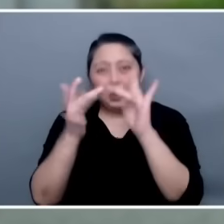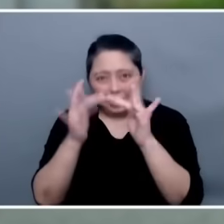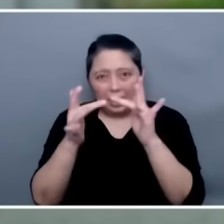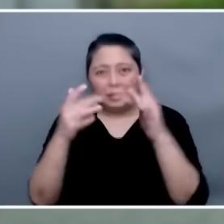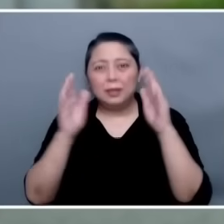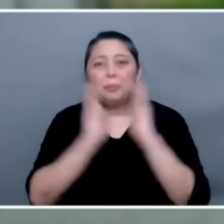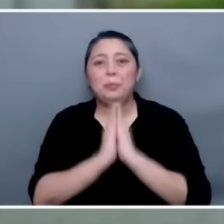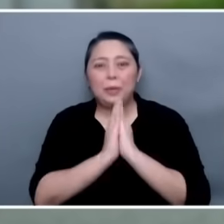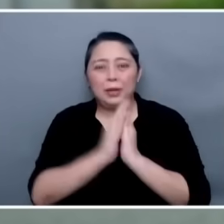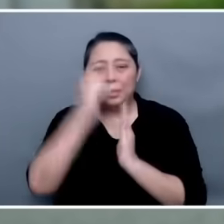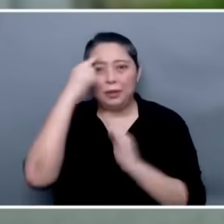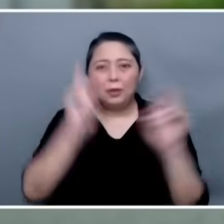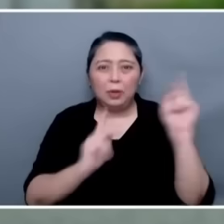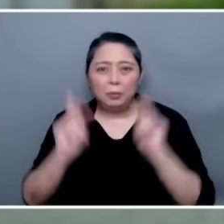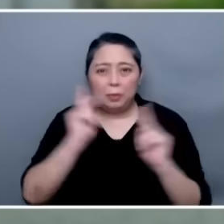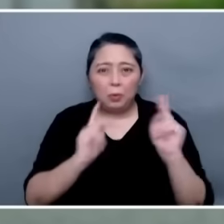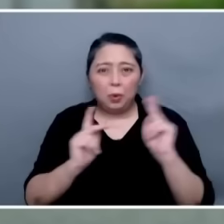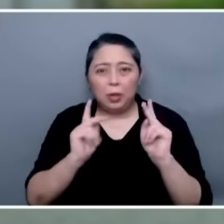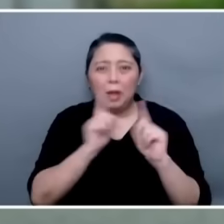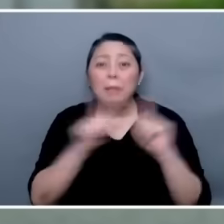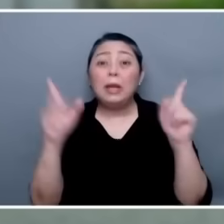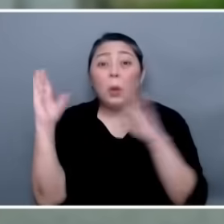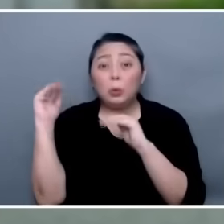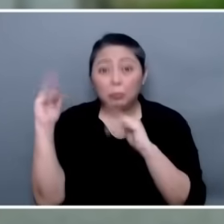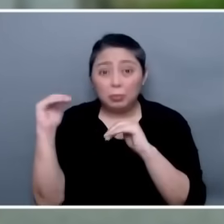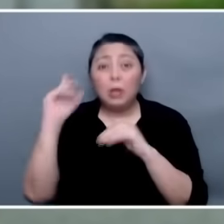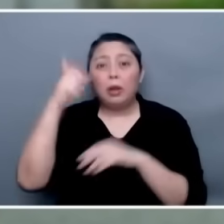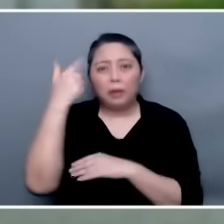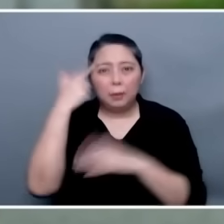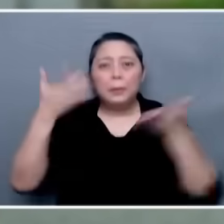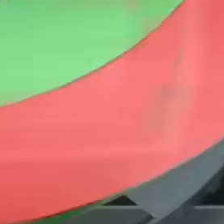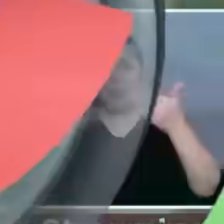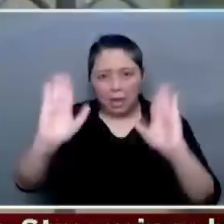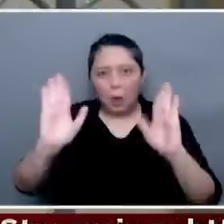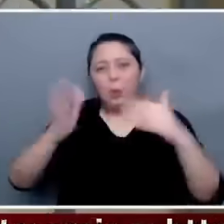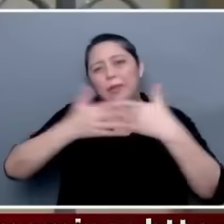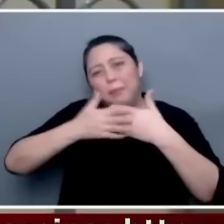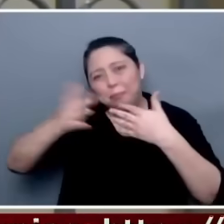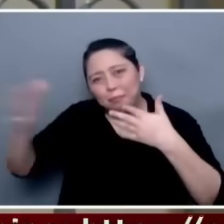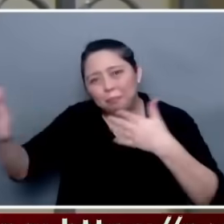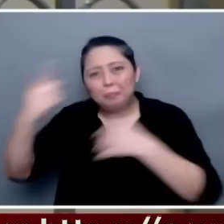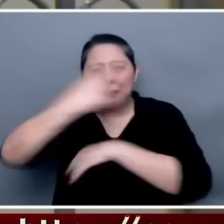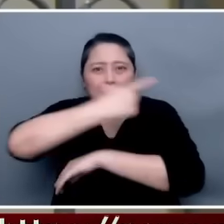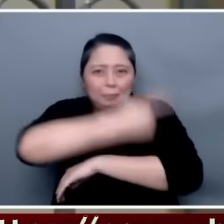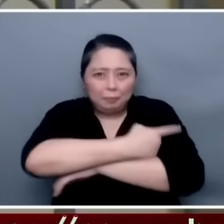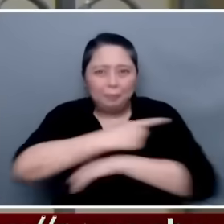mga susunod na araw. Nagpapatrol, Jervis Manahan.